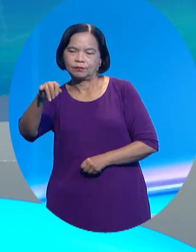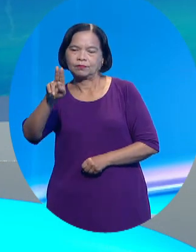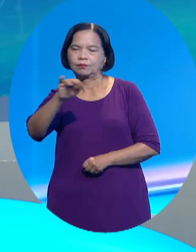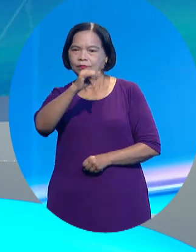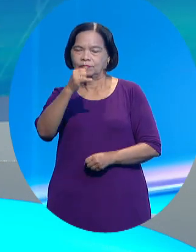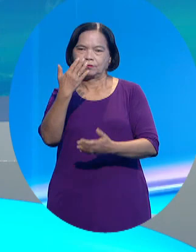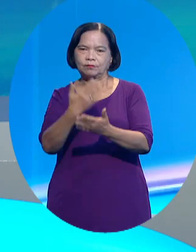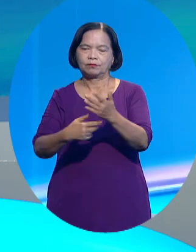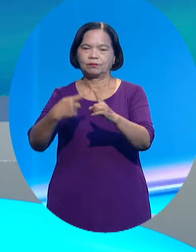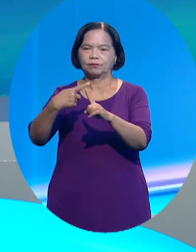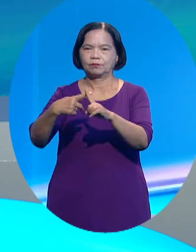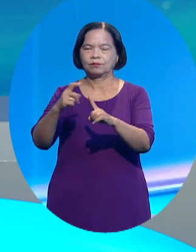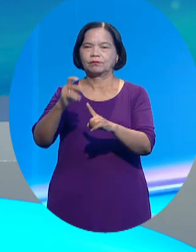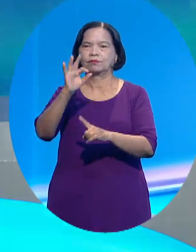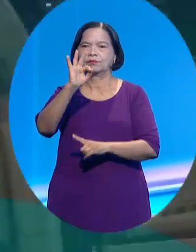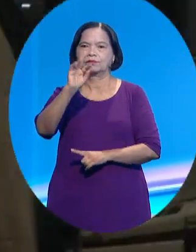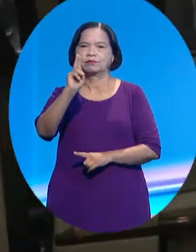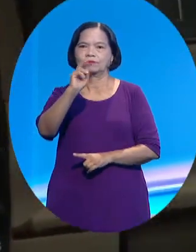khu mới phố Đông Thượng